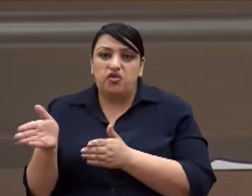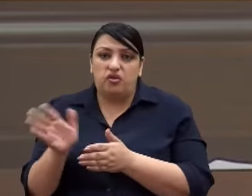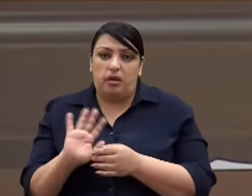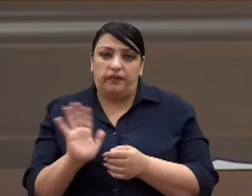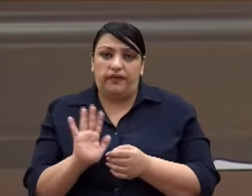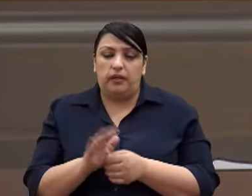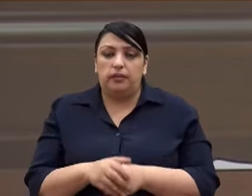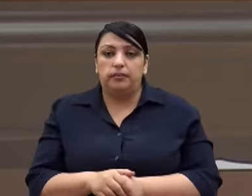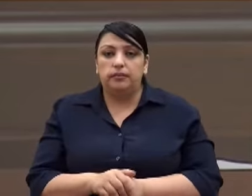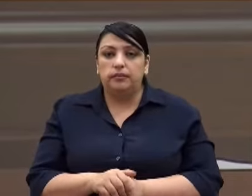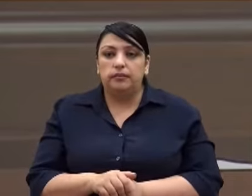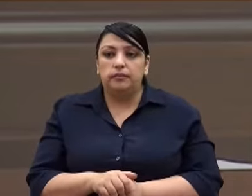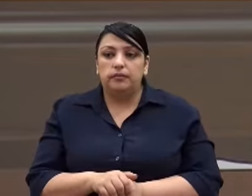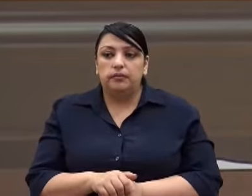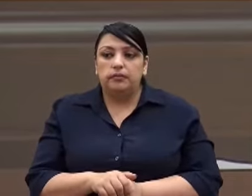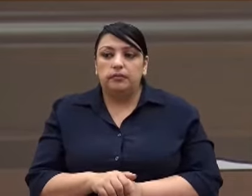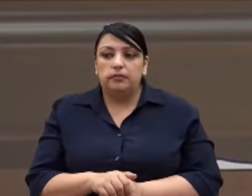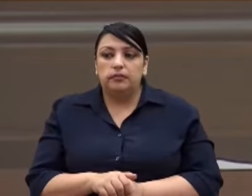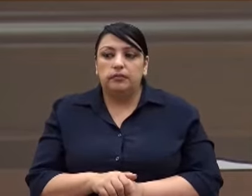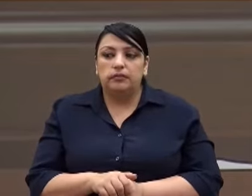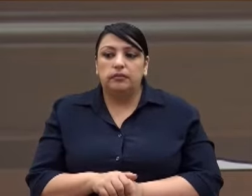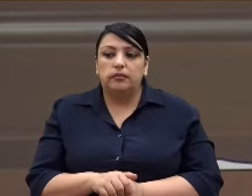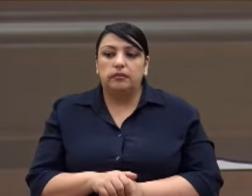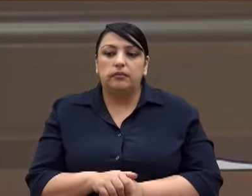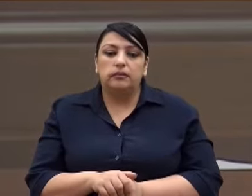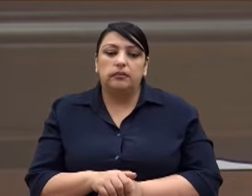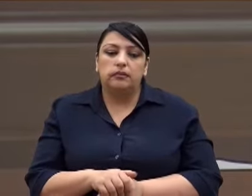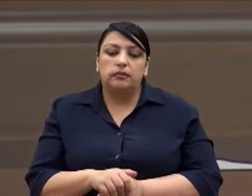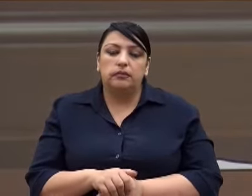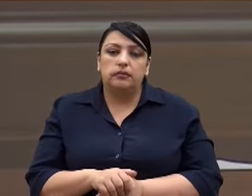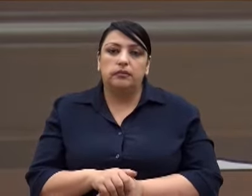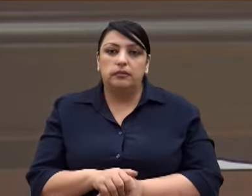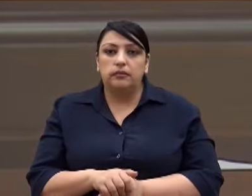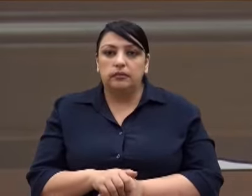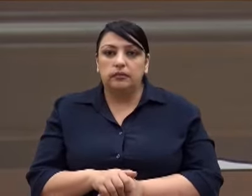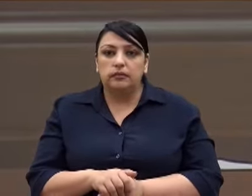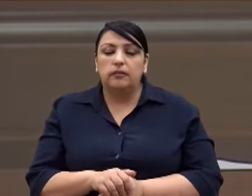Լռություն։